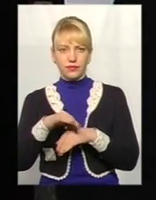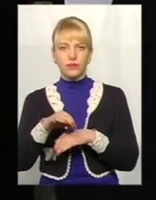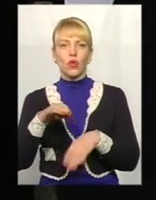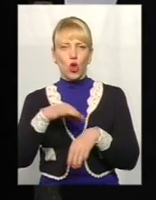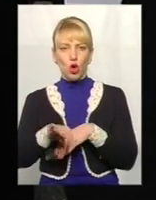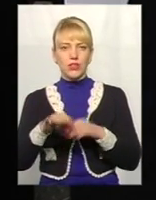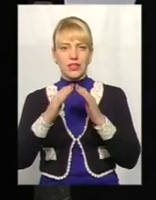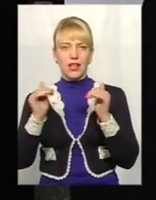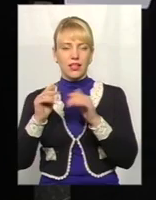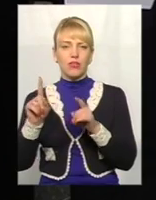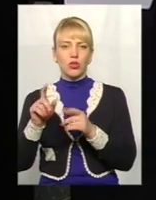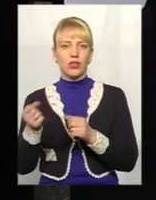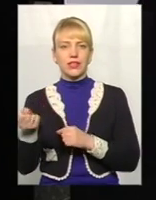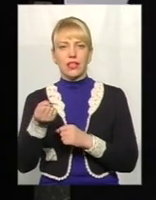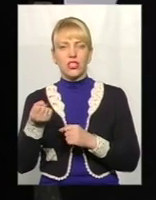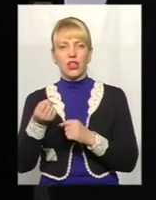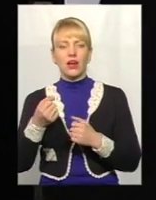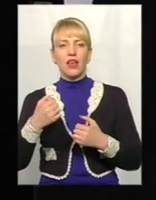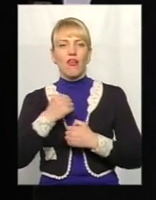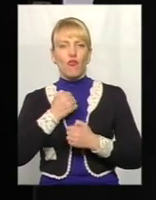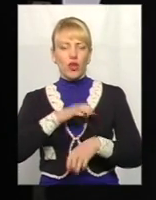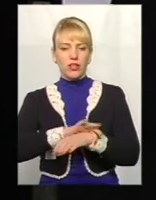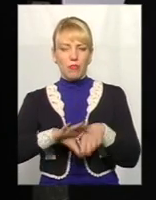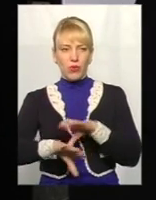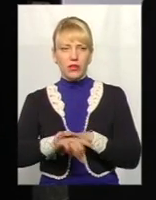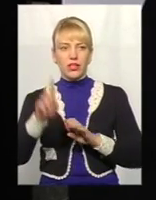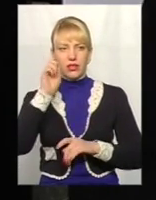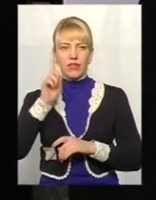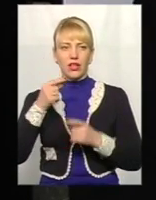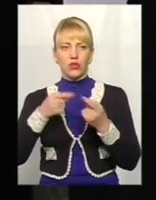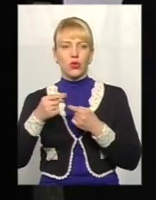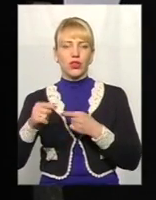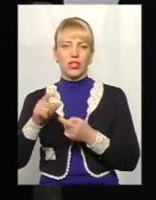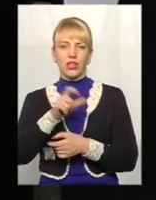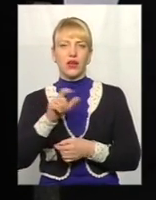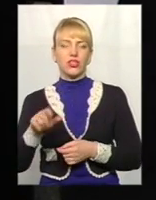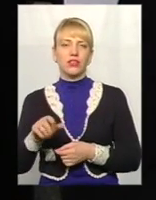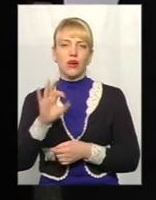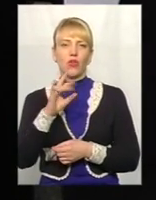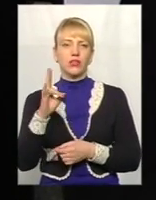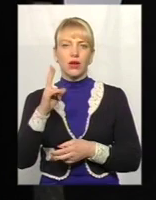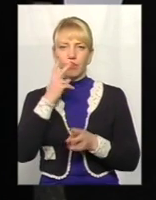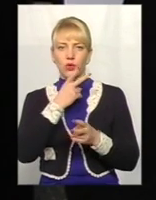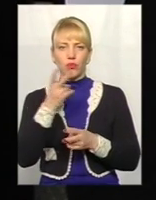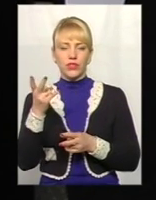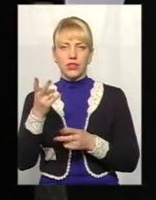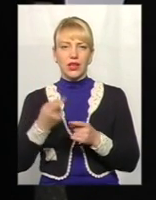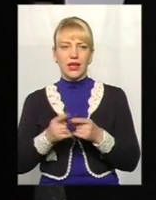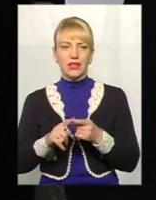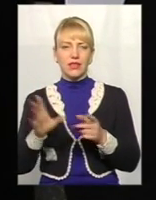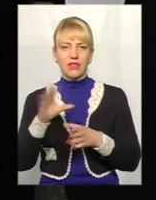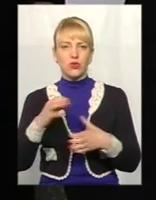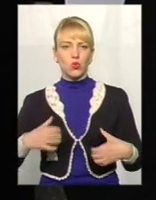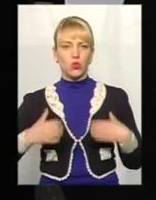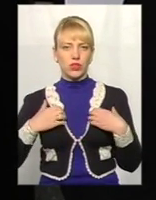концлагеря, в которых содержались военнопленные, евреи, другие граждане, он увидел этот весь ужас